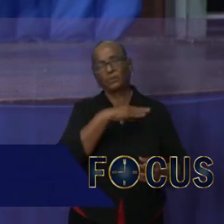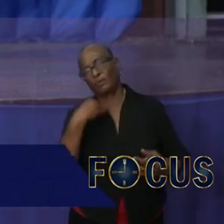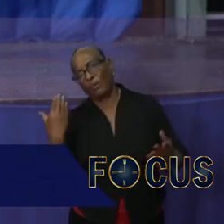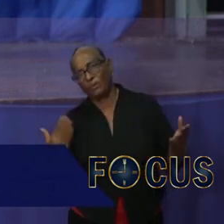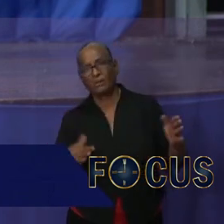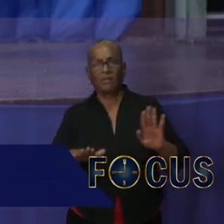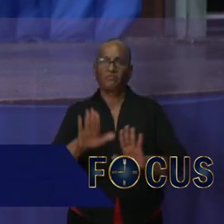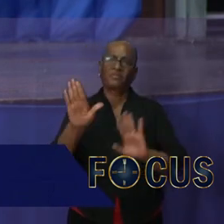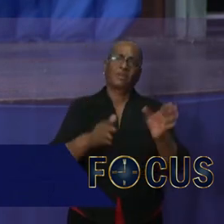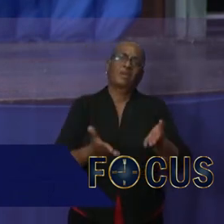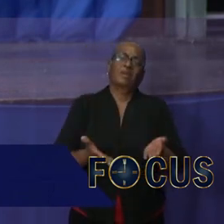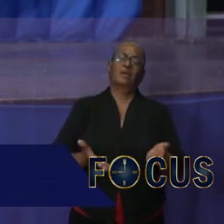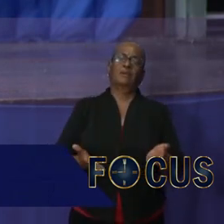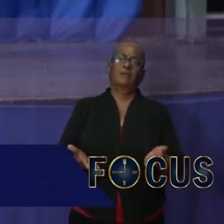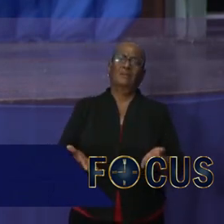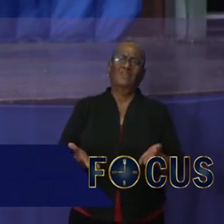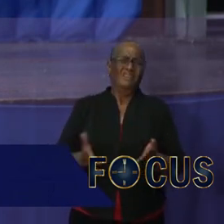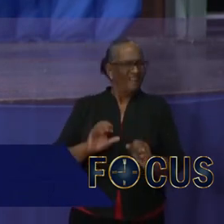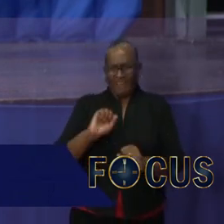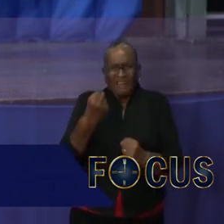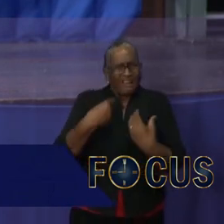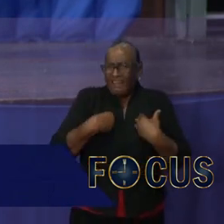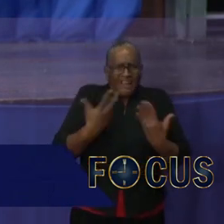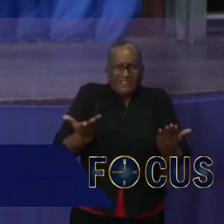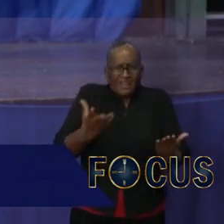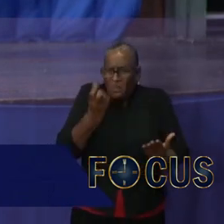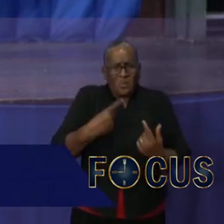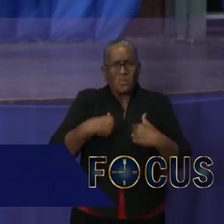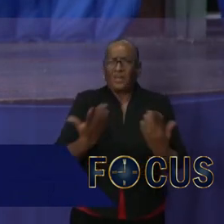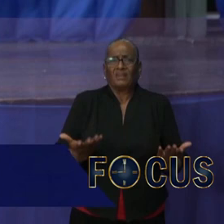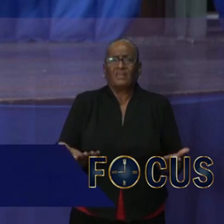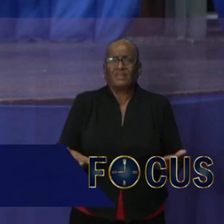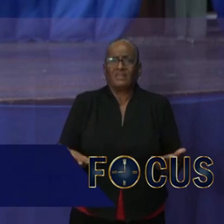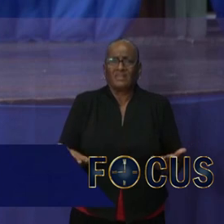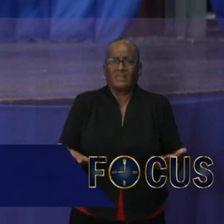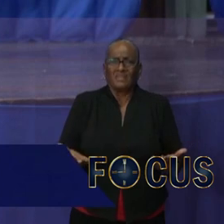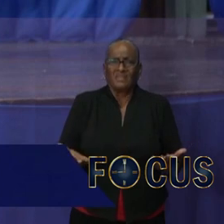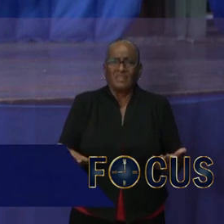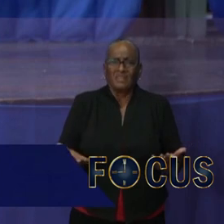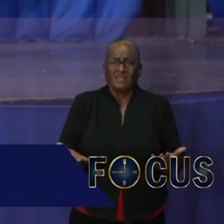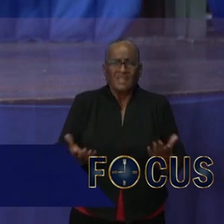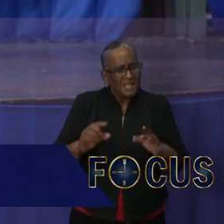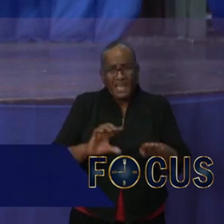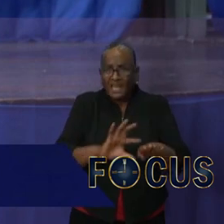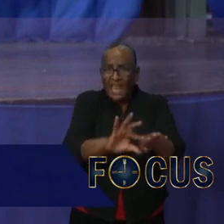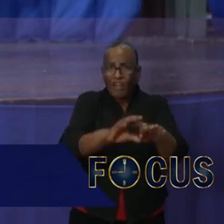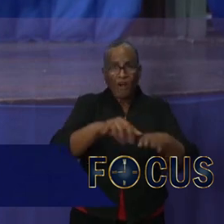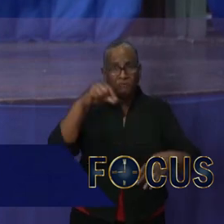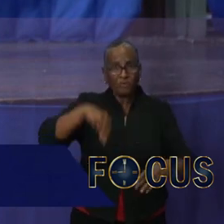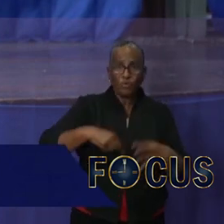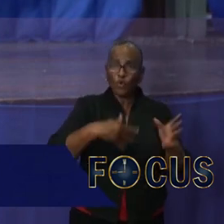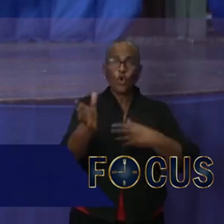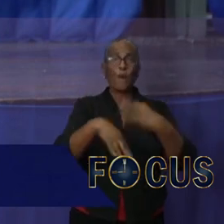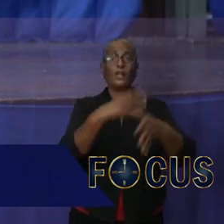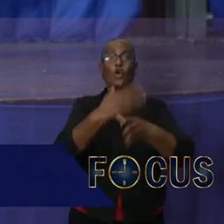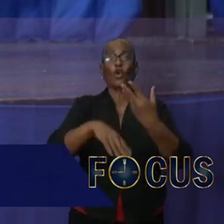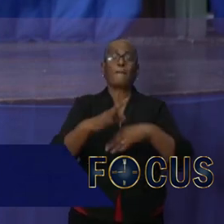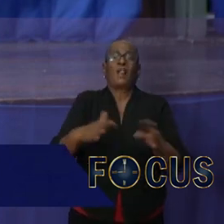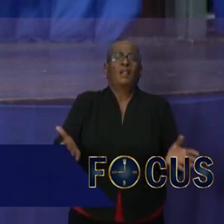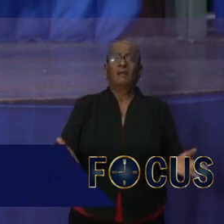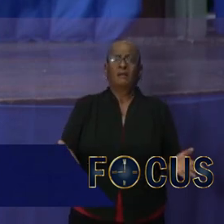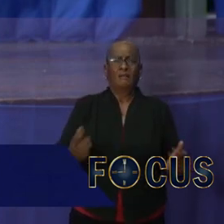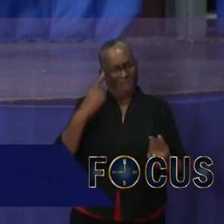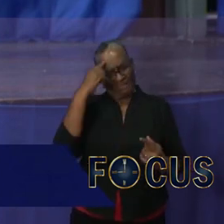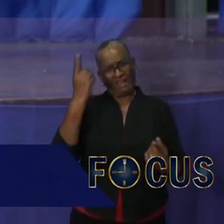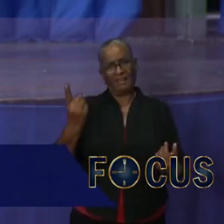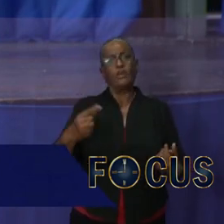betreuren in het verkeer. En dat moeten we niet hebben. En het lijkt of er geen beleid is. Dus vanaf dit moment